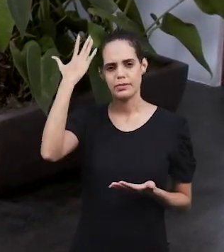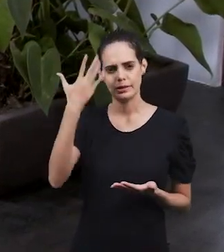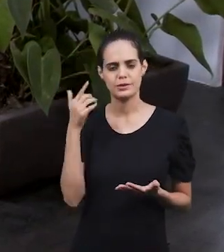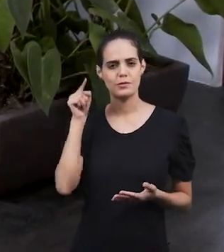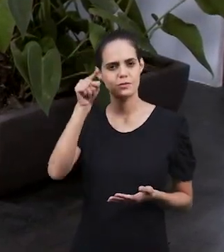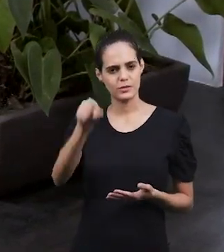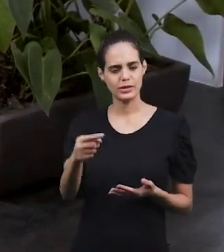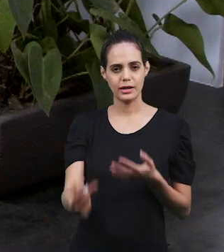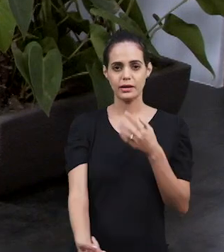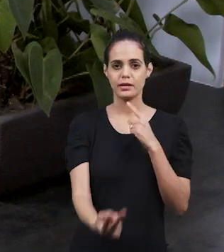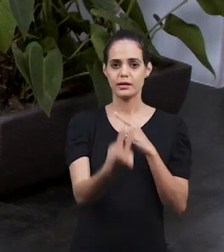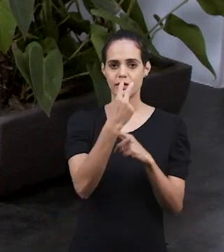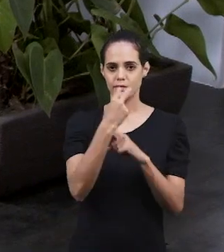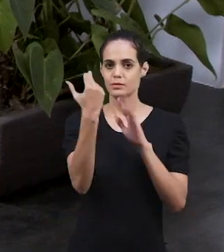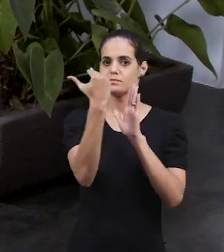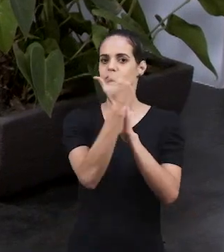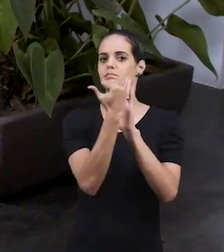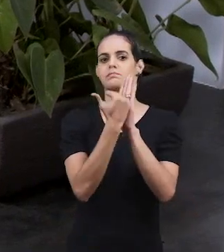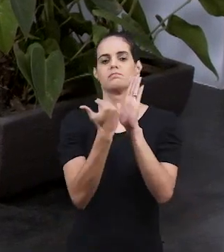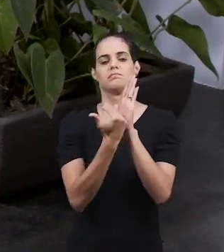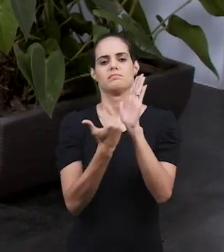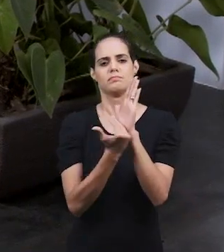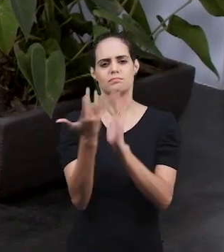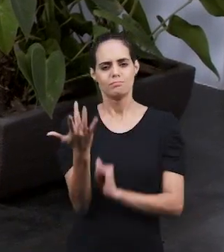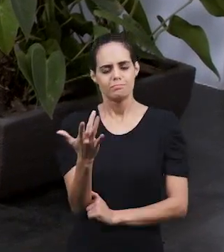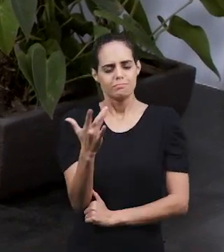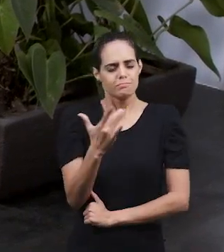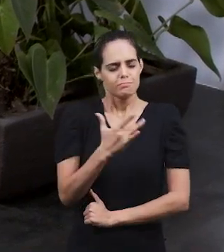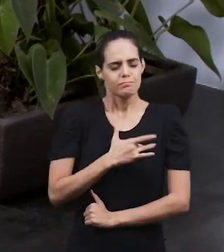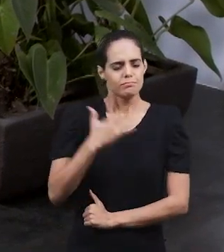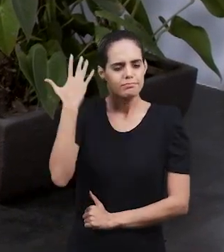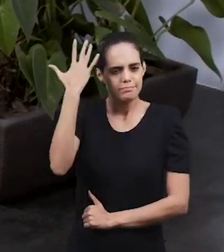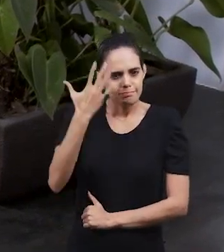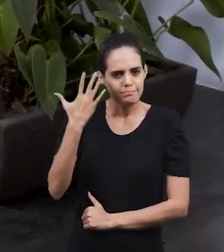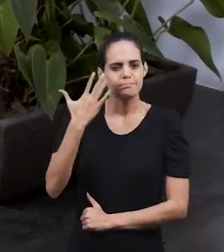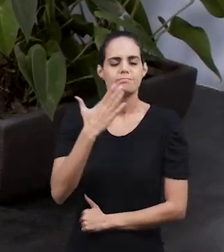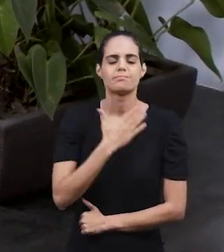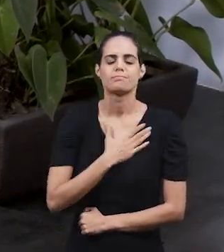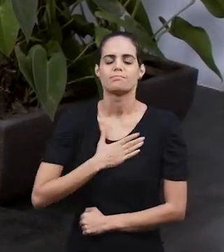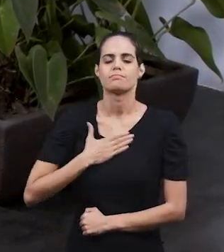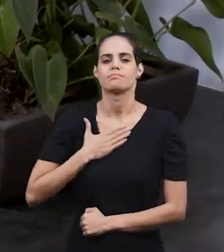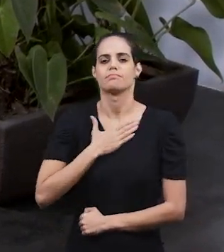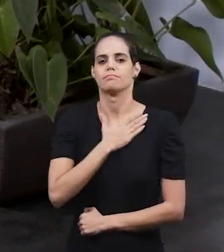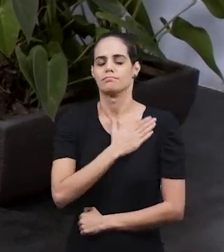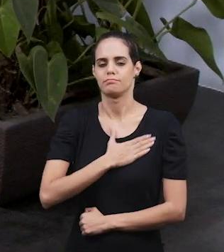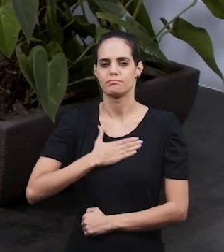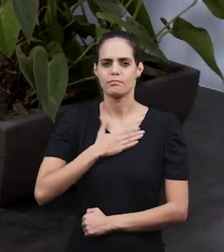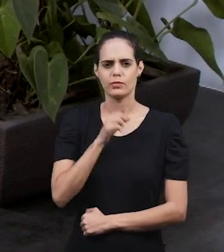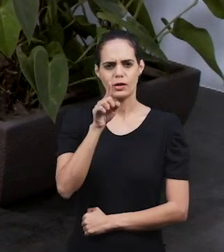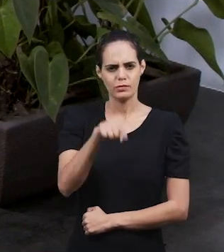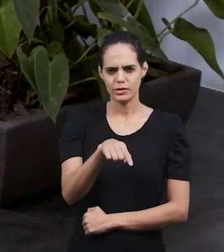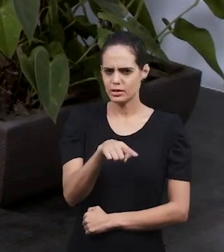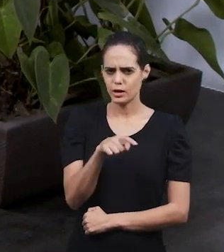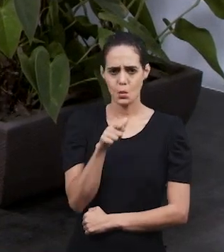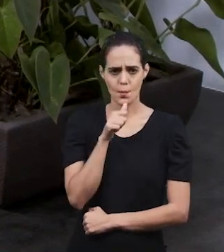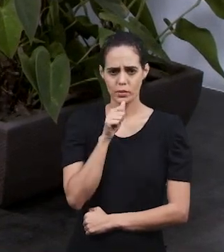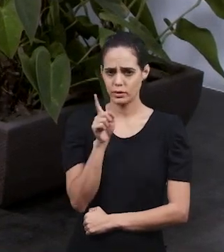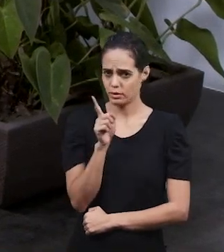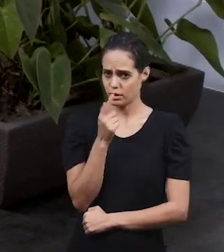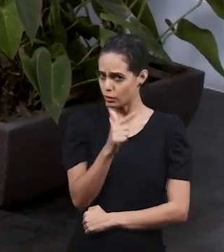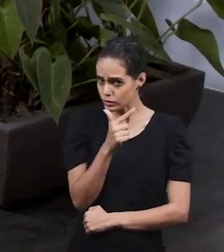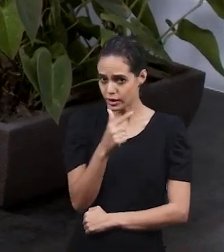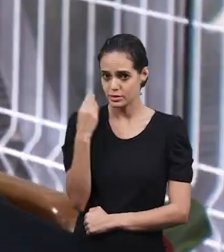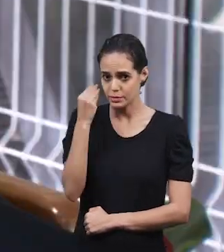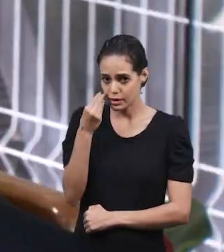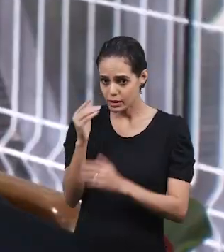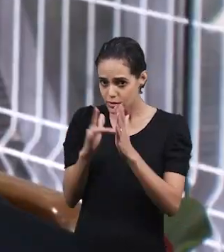vous qui avez assisté à cette programmation et a été touché par le message qui a été transmis à travers eux. Vous qui n'avez pas encore eu une expérience